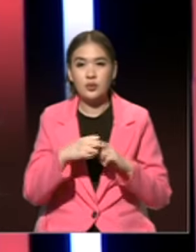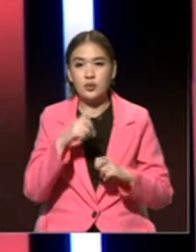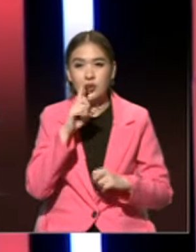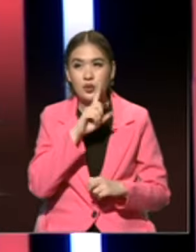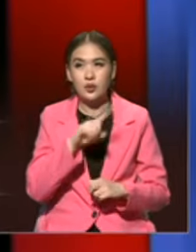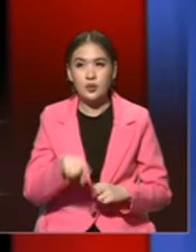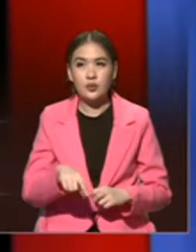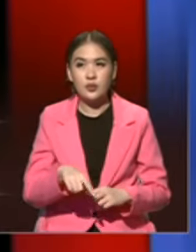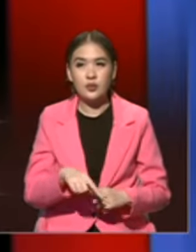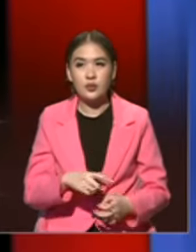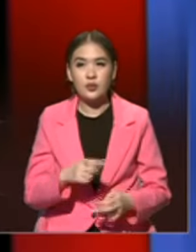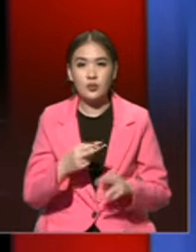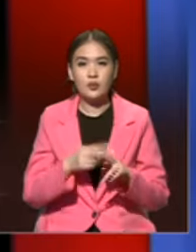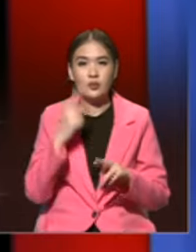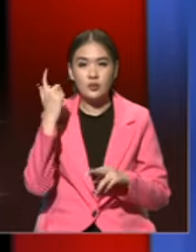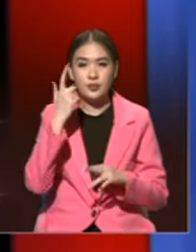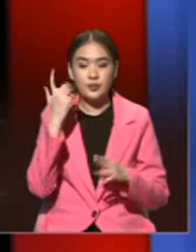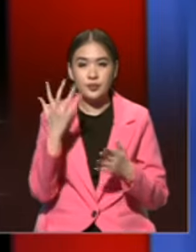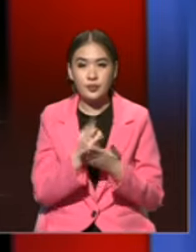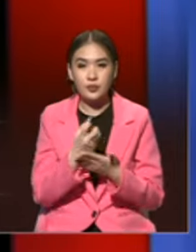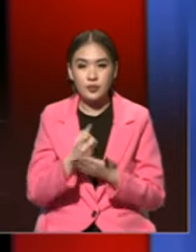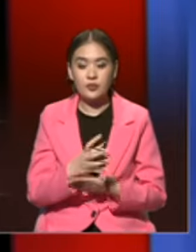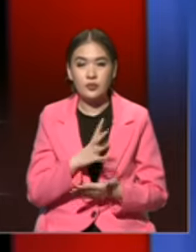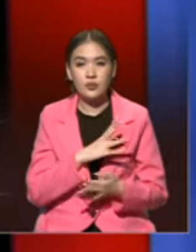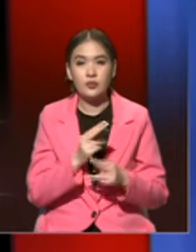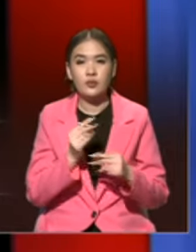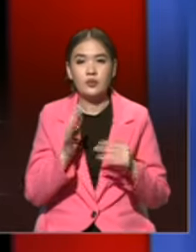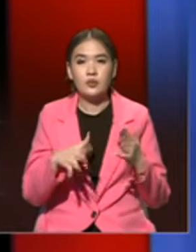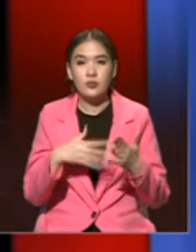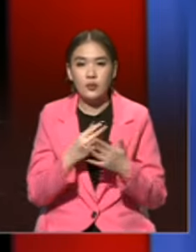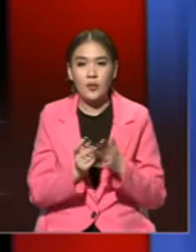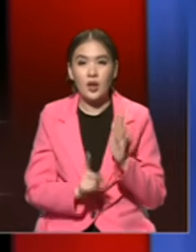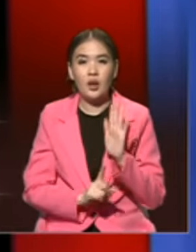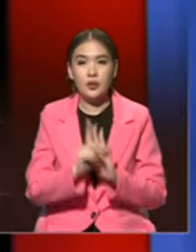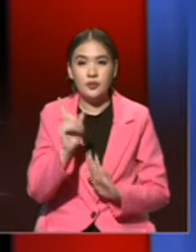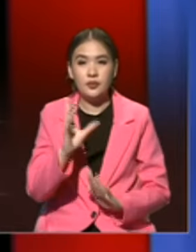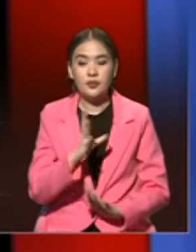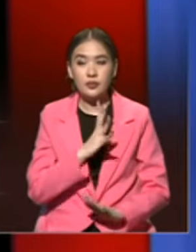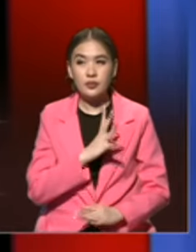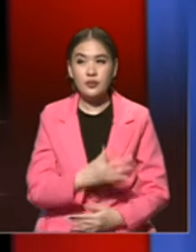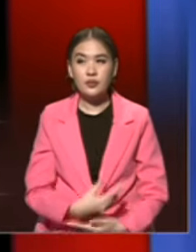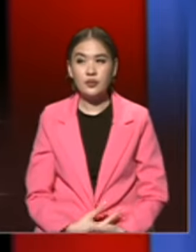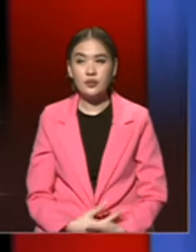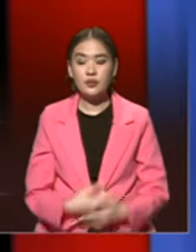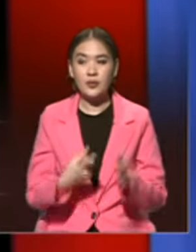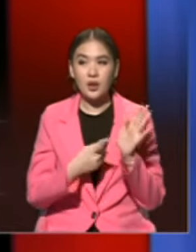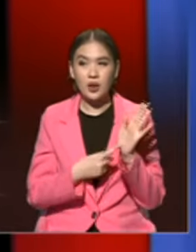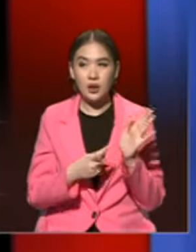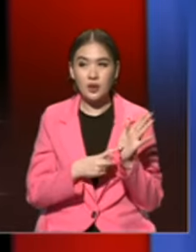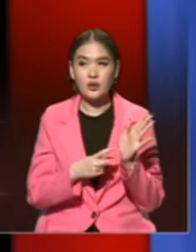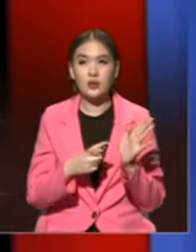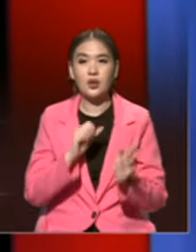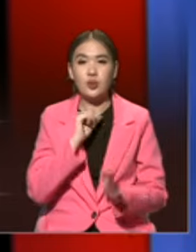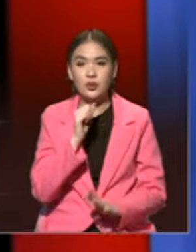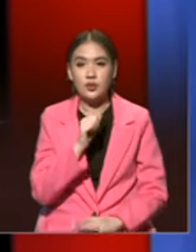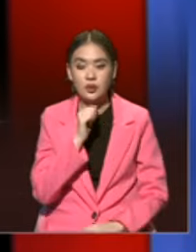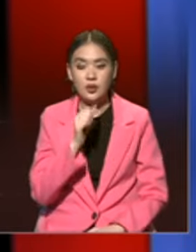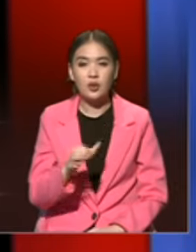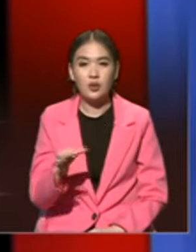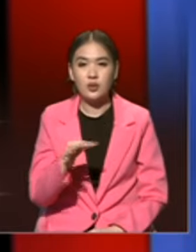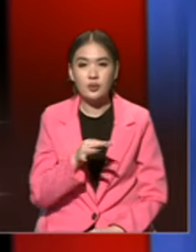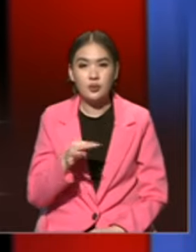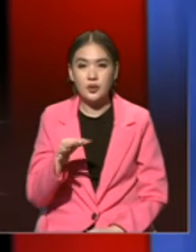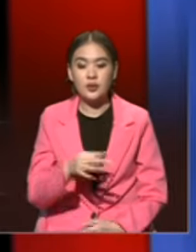жүрде елер анықталды көр, бұларға өте мақы өжі төлені бастады жан айттық көр. Қарағанды, Қостанай